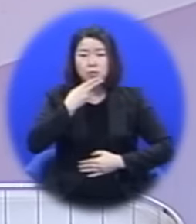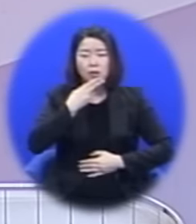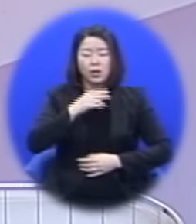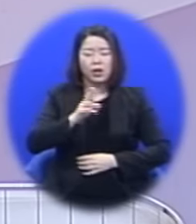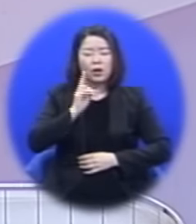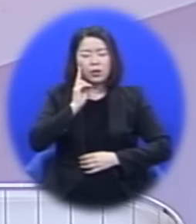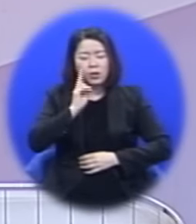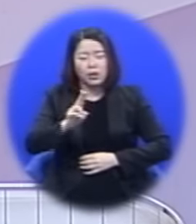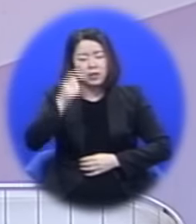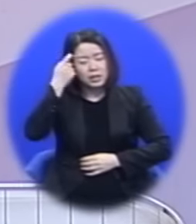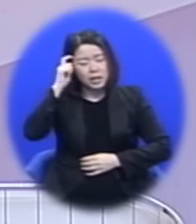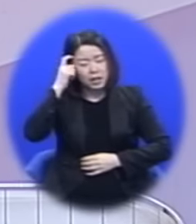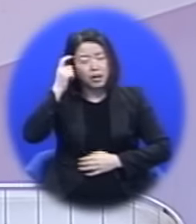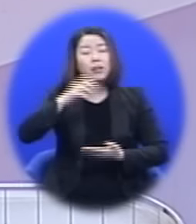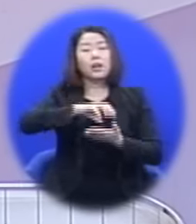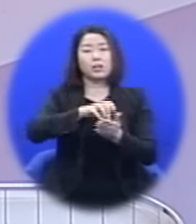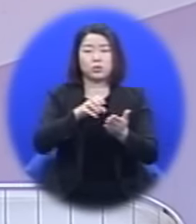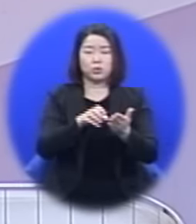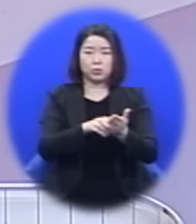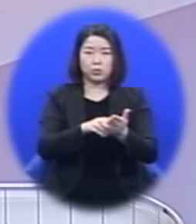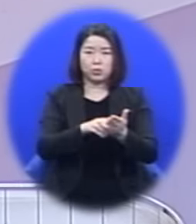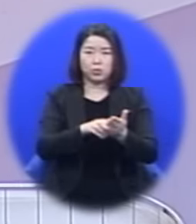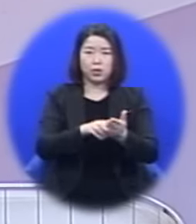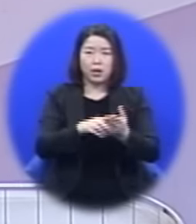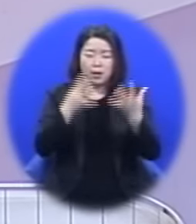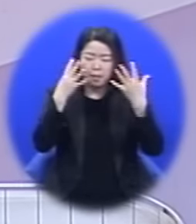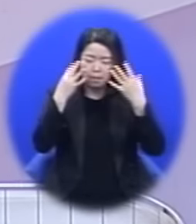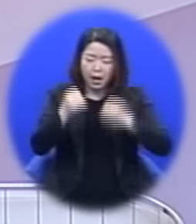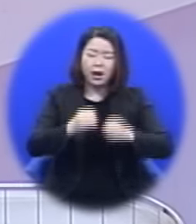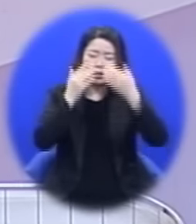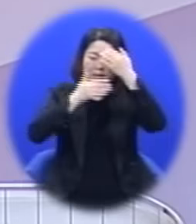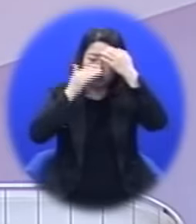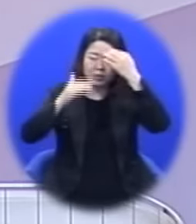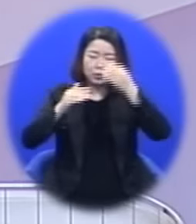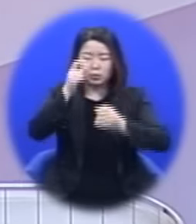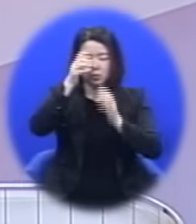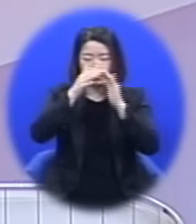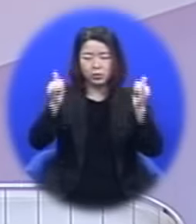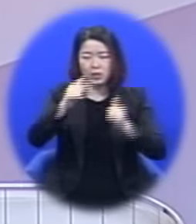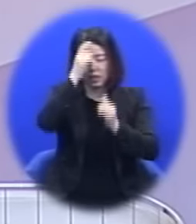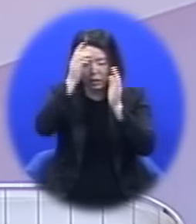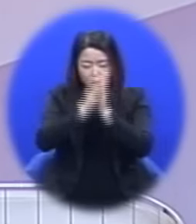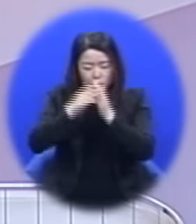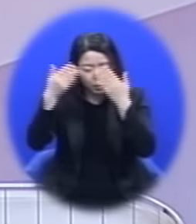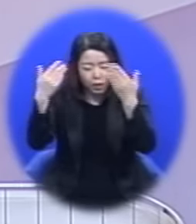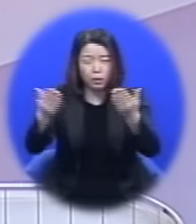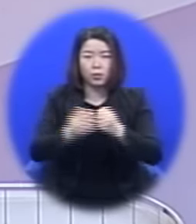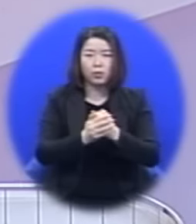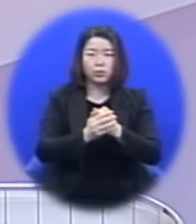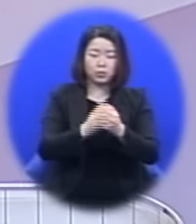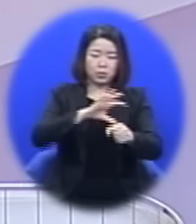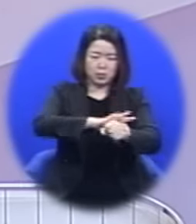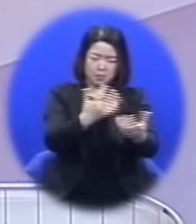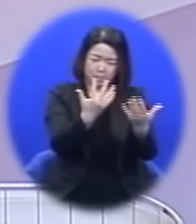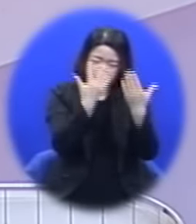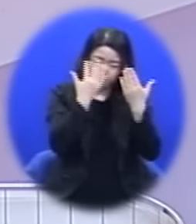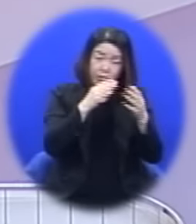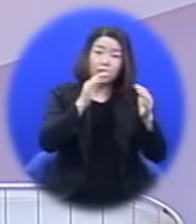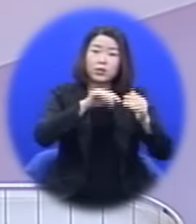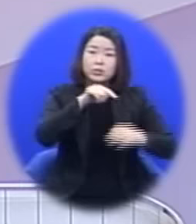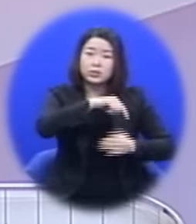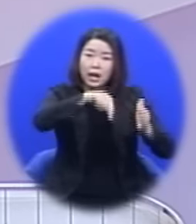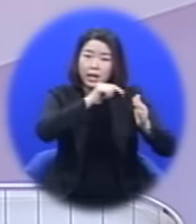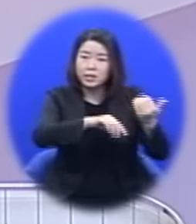너무하시다고 생각할 정도로 그렇게 성도들이 기도하는데도, 기도하다가 옥에서 죽고 기도하다가